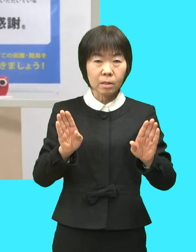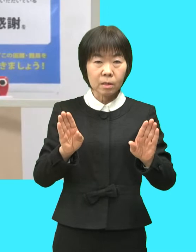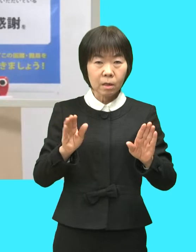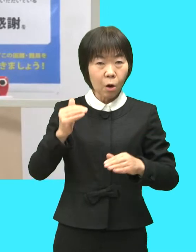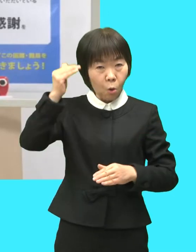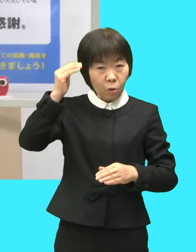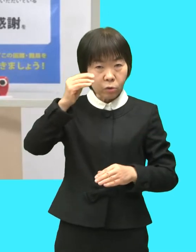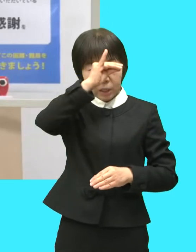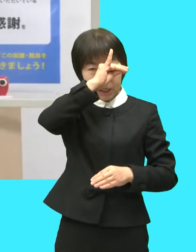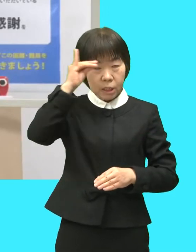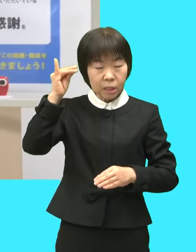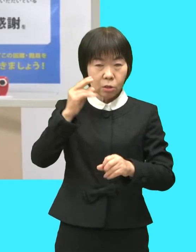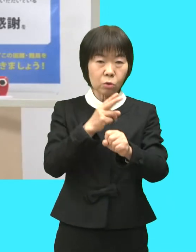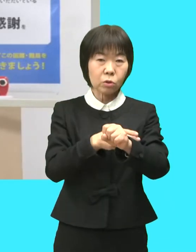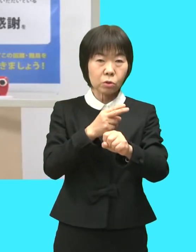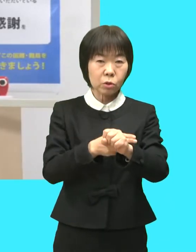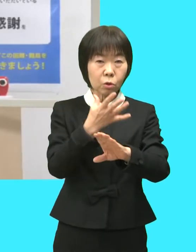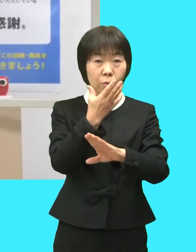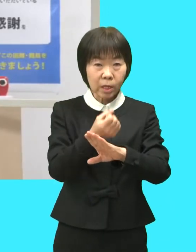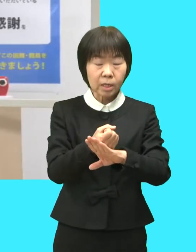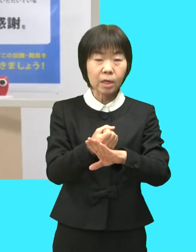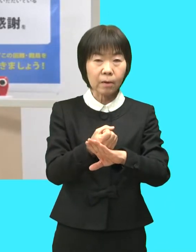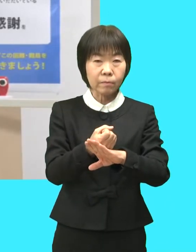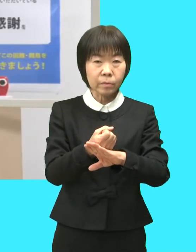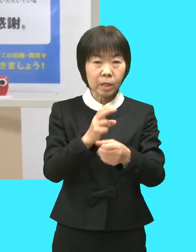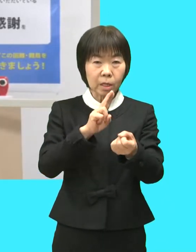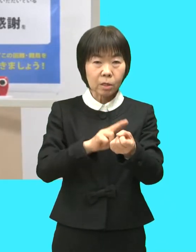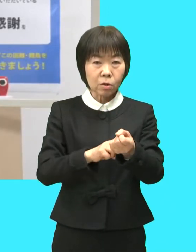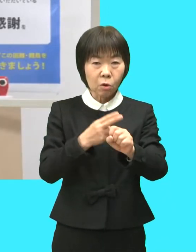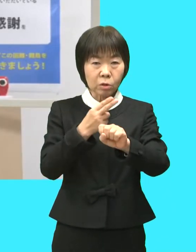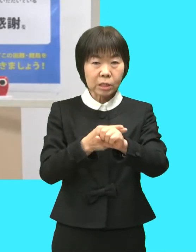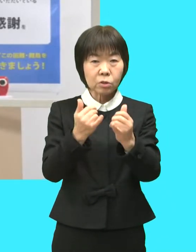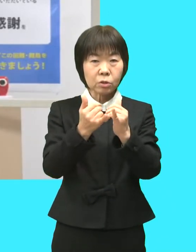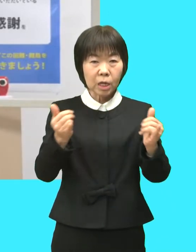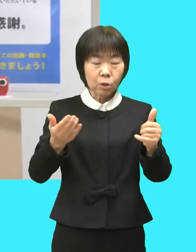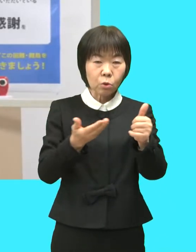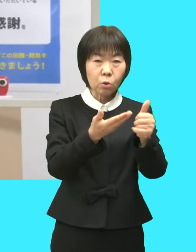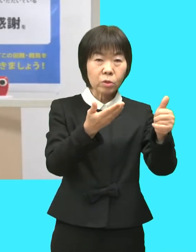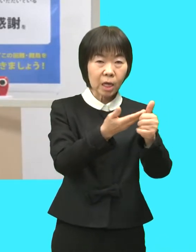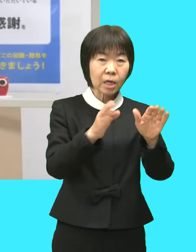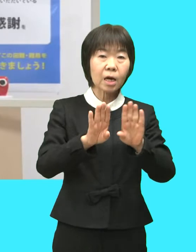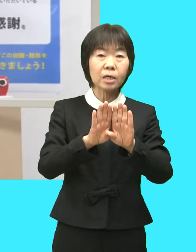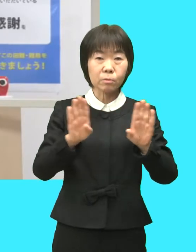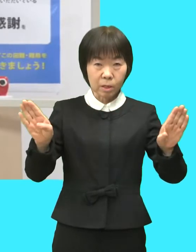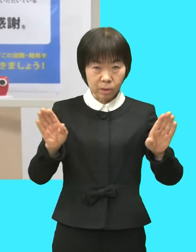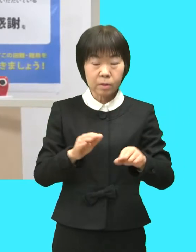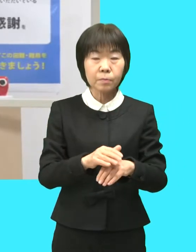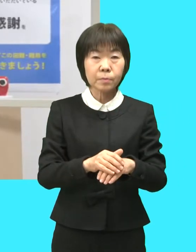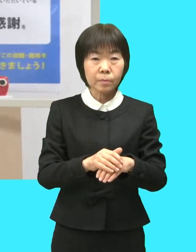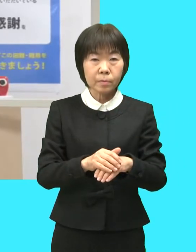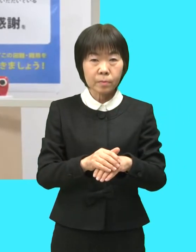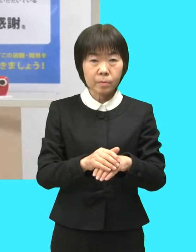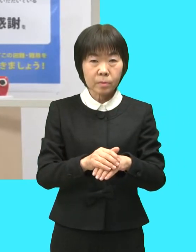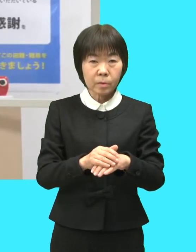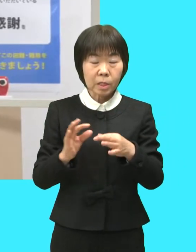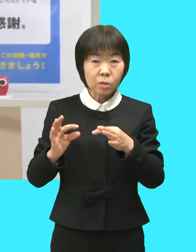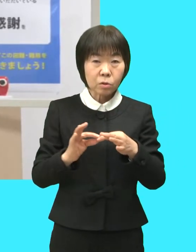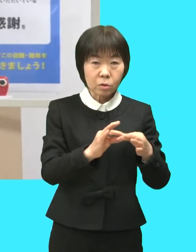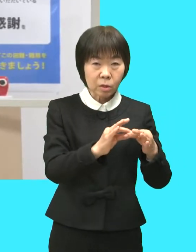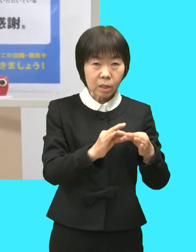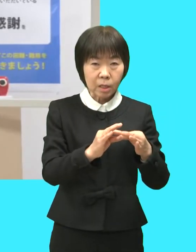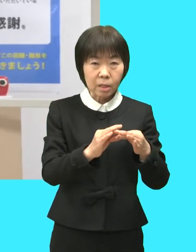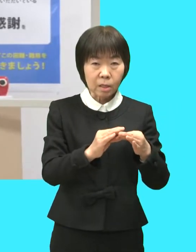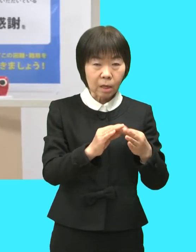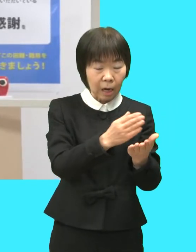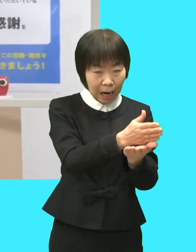度な知識と技術を備えた医療技術者の養成が始まります。引き続きあ